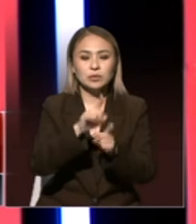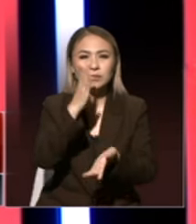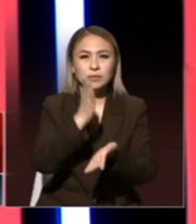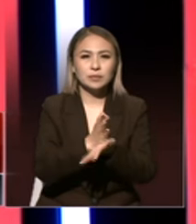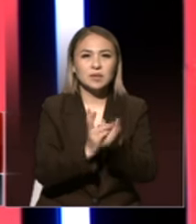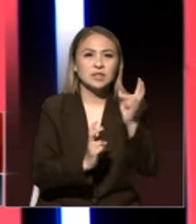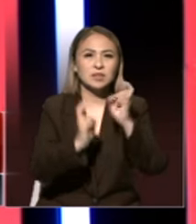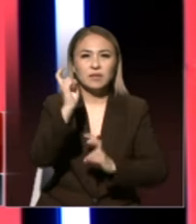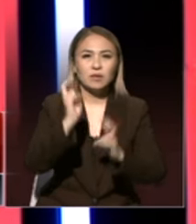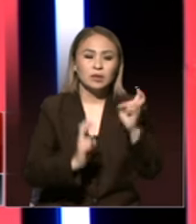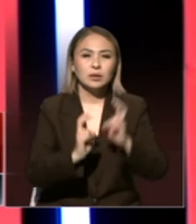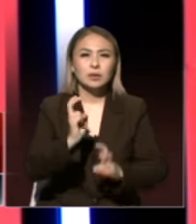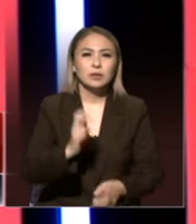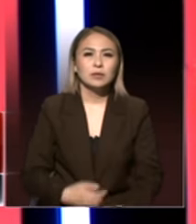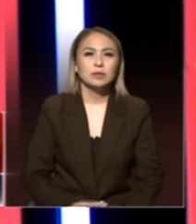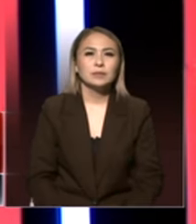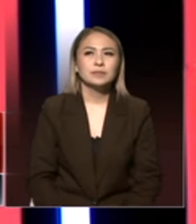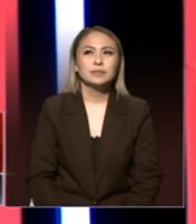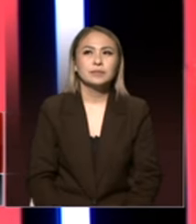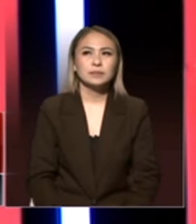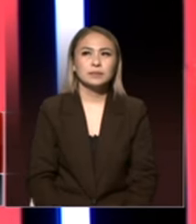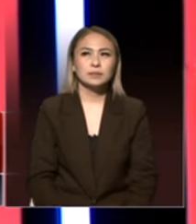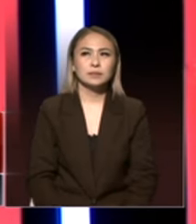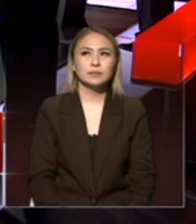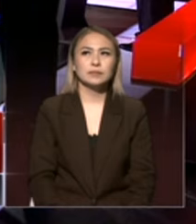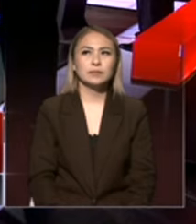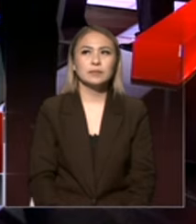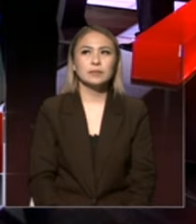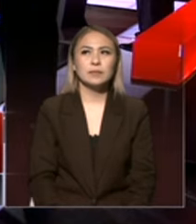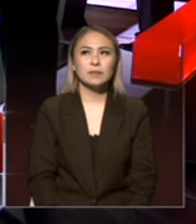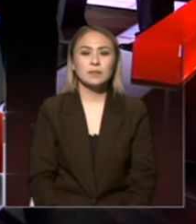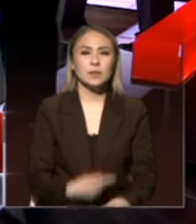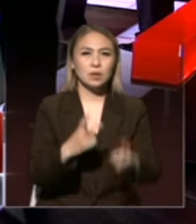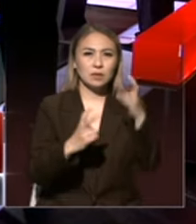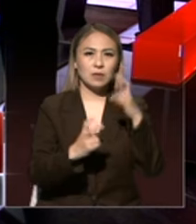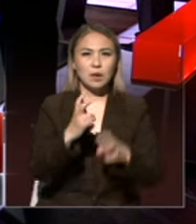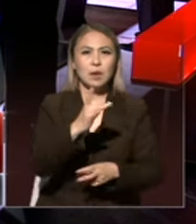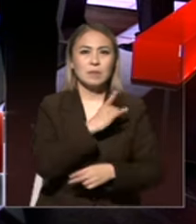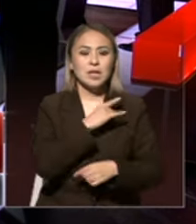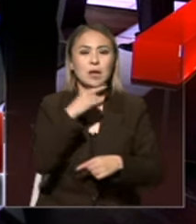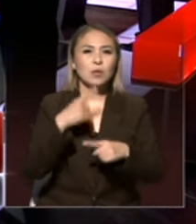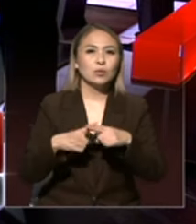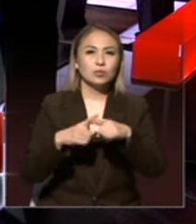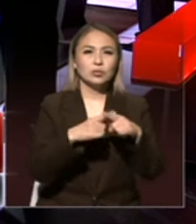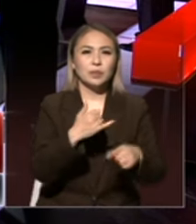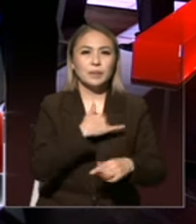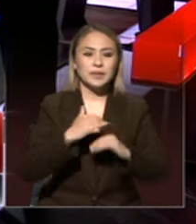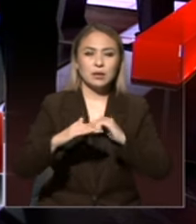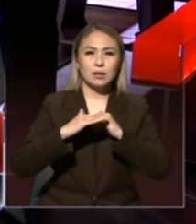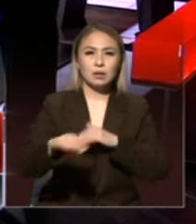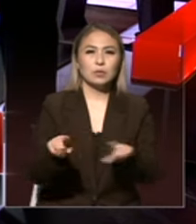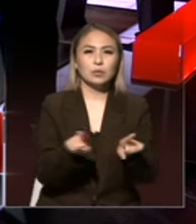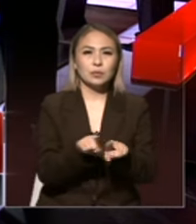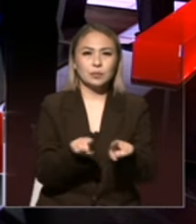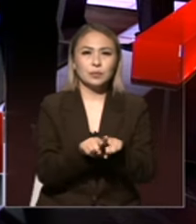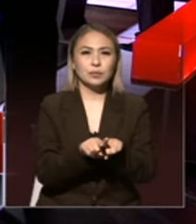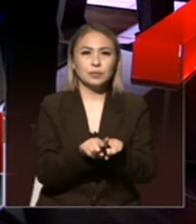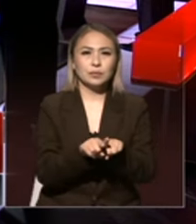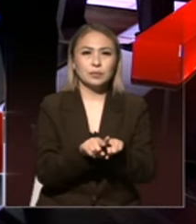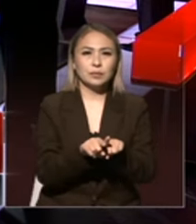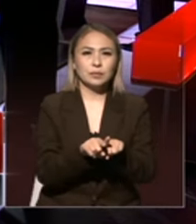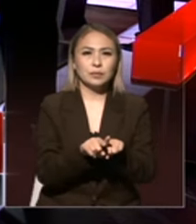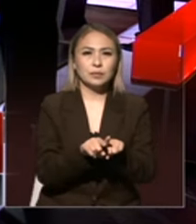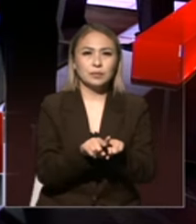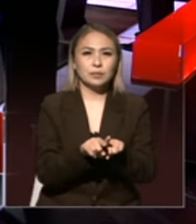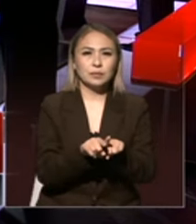Ресейде де бар заводы. Иә. Ол бар ғой, енді крупный предприятие ол Беларусьта ғой. Бізде де қаншама мысалы,